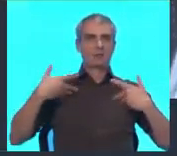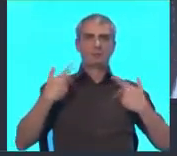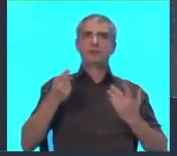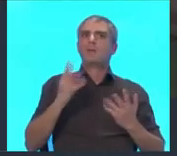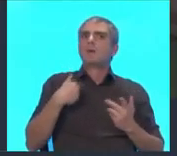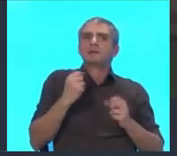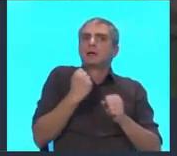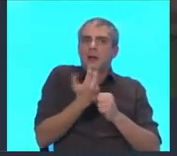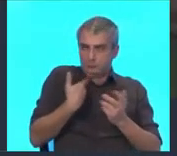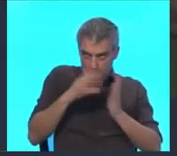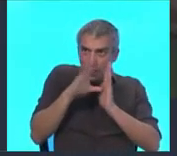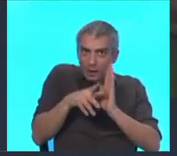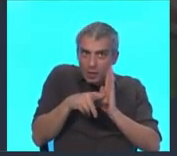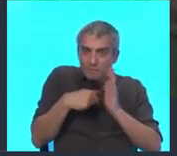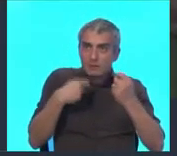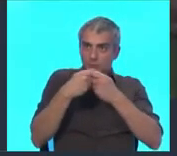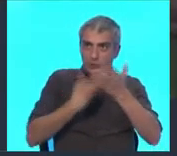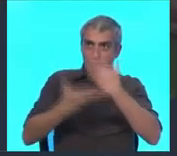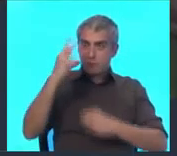אסריג.